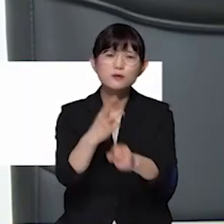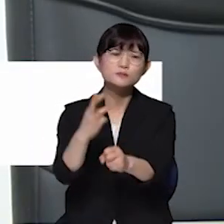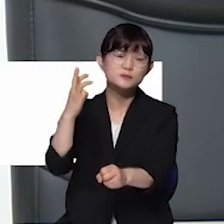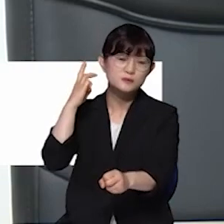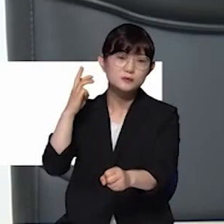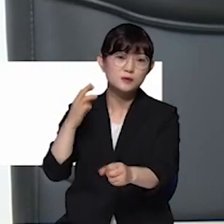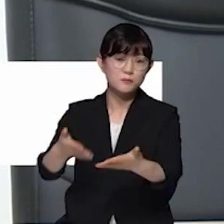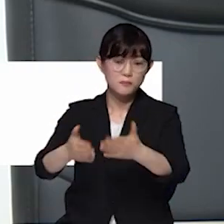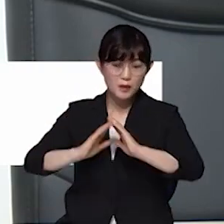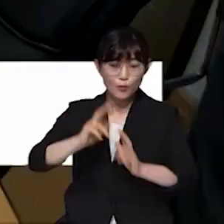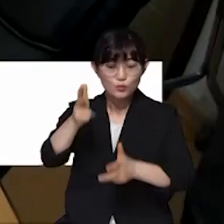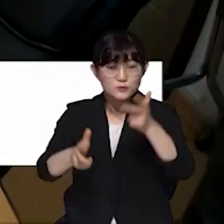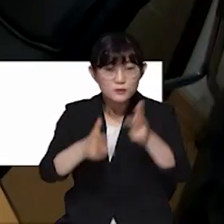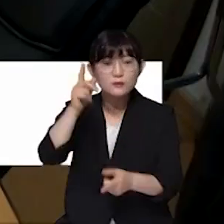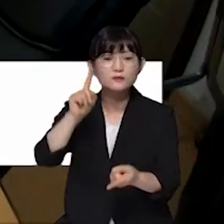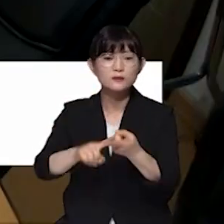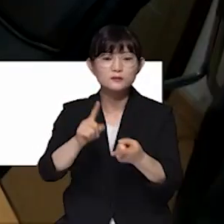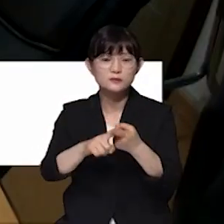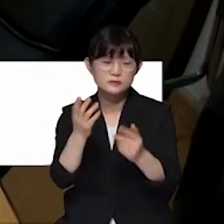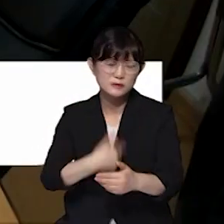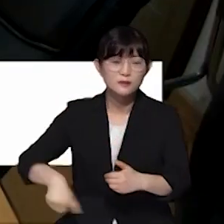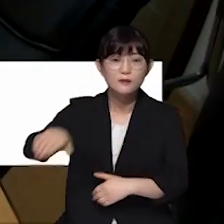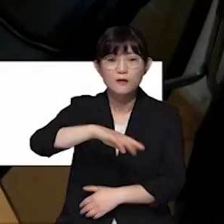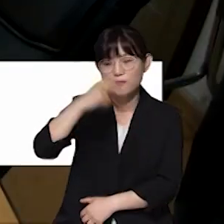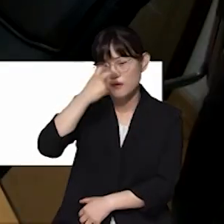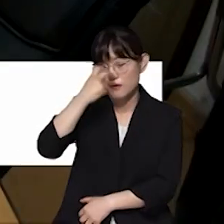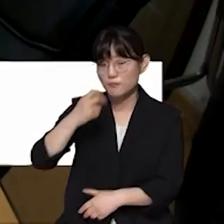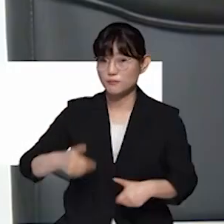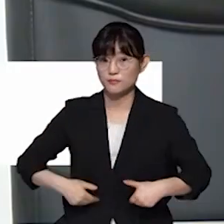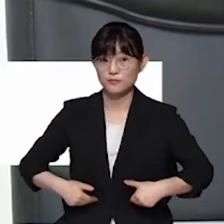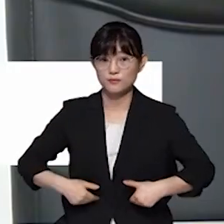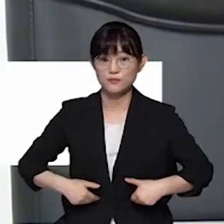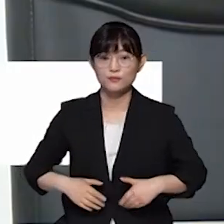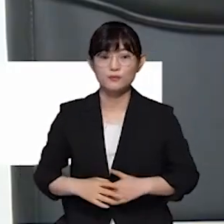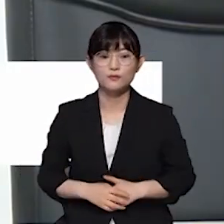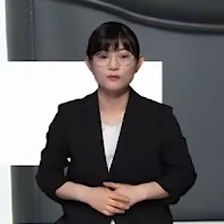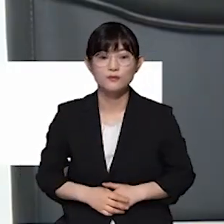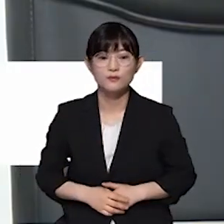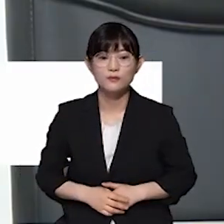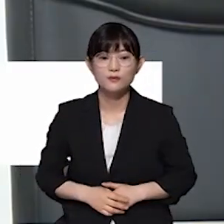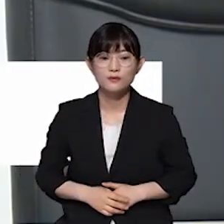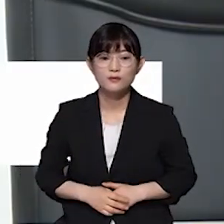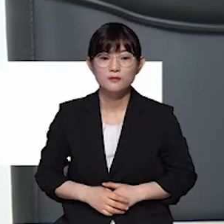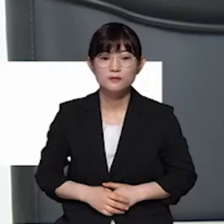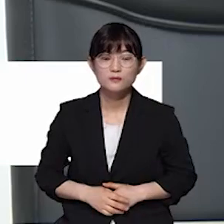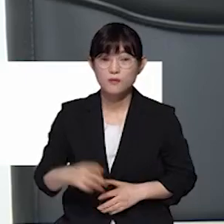된 공장 열관계에 대해서는 다 검열을 들어가야죠, 국가에서. 그래서 그런